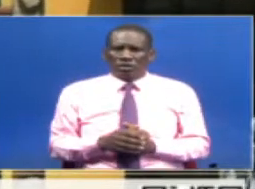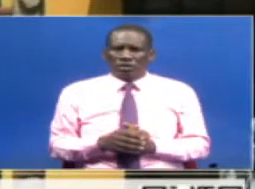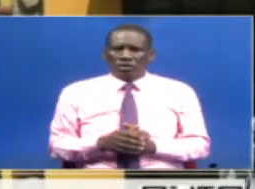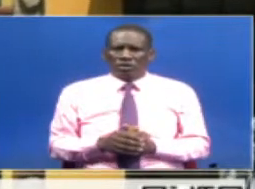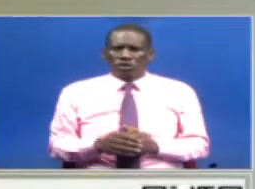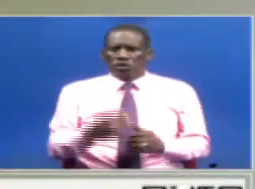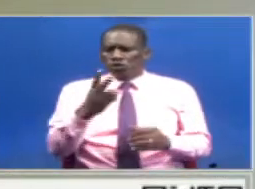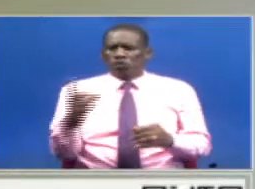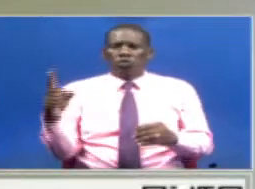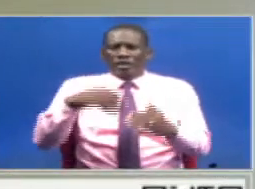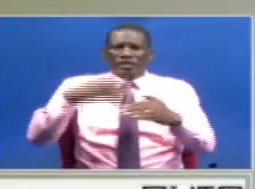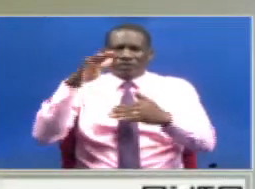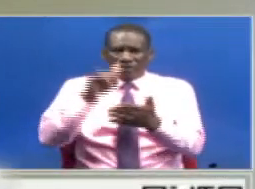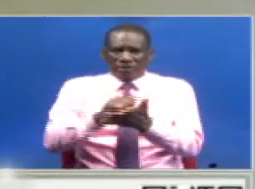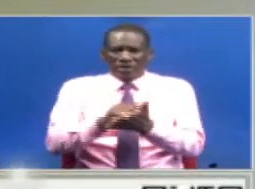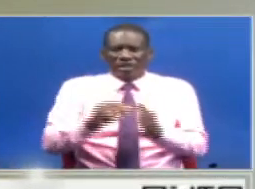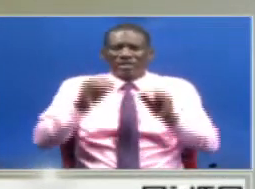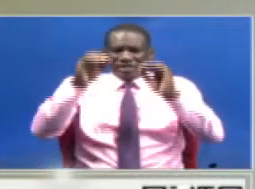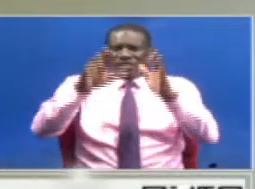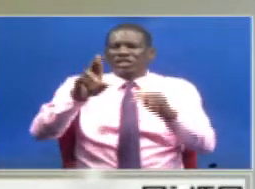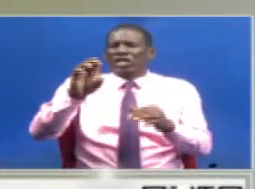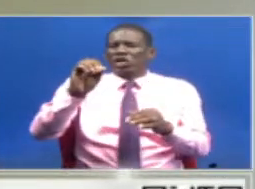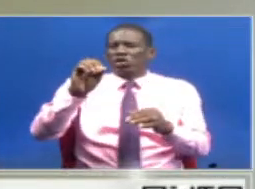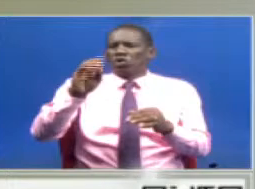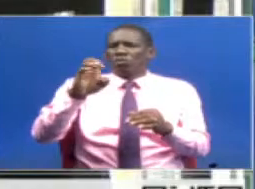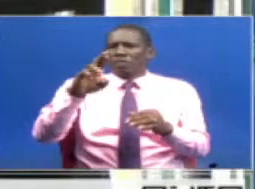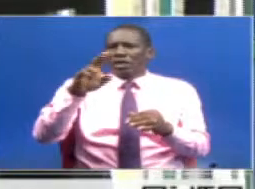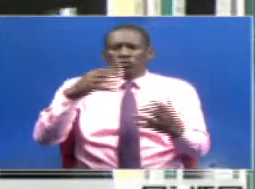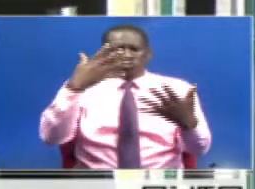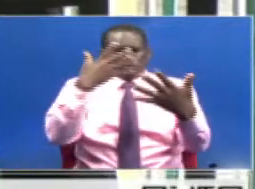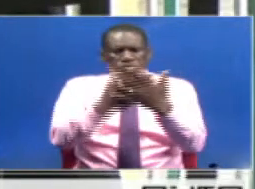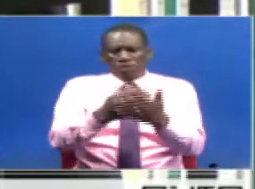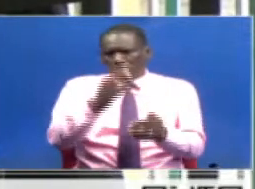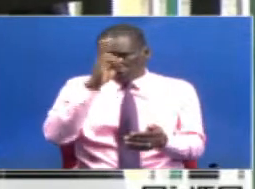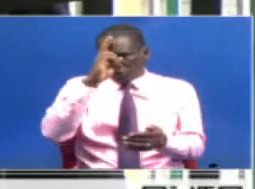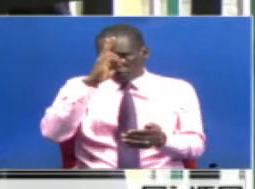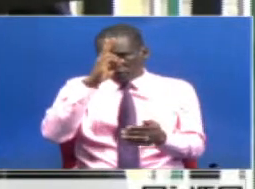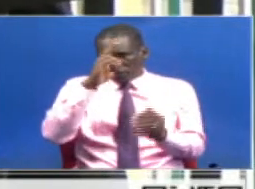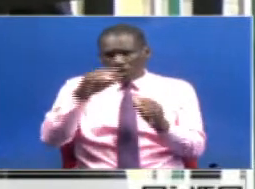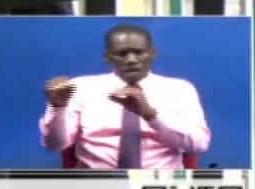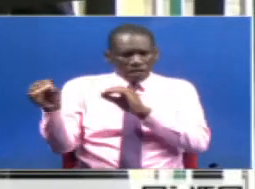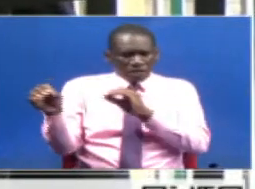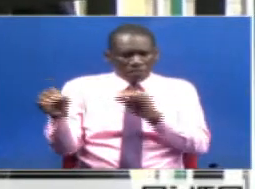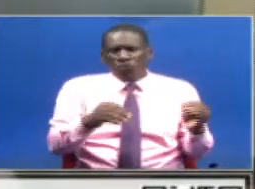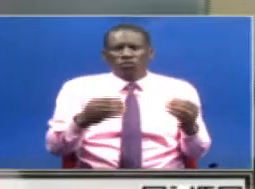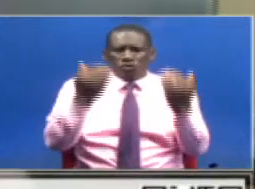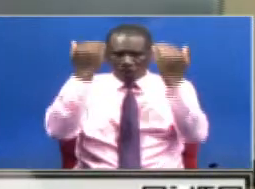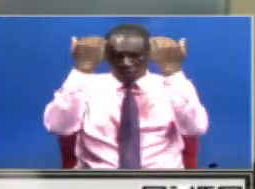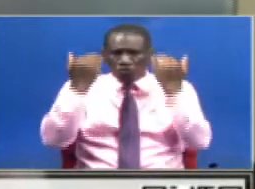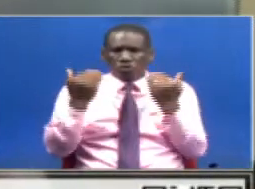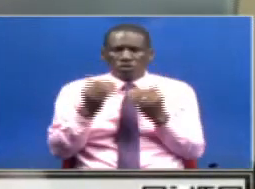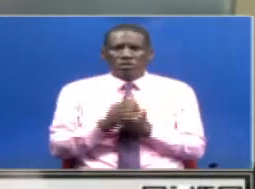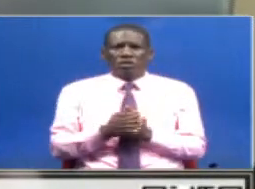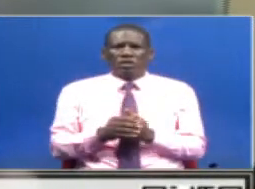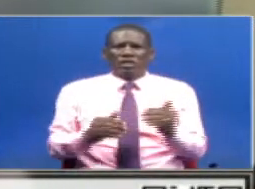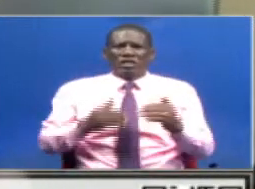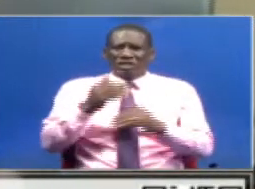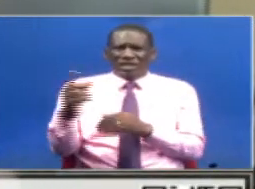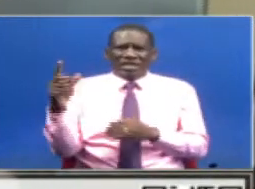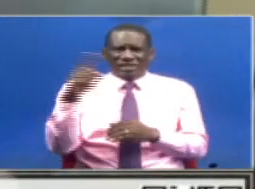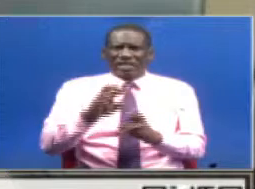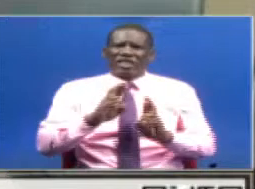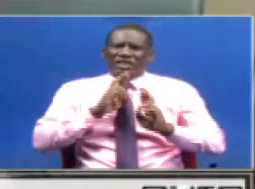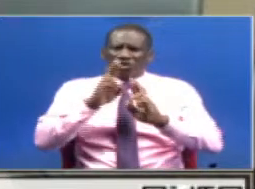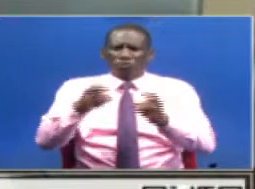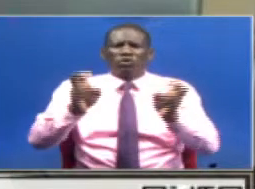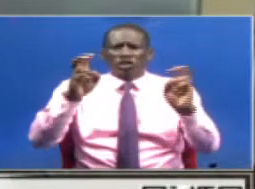Siku mbili baadaye, mwalimu Robert alikamatwa na maafisa wa polisi na akapelekwa mahakamani. The following day, they reported the